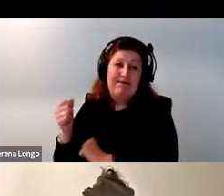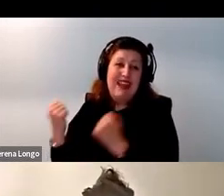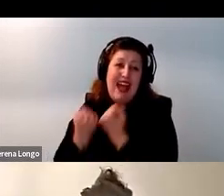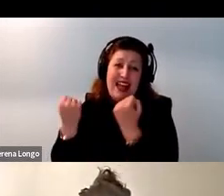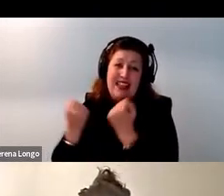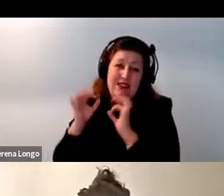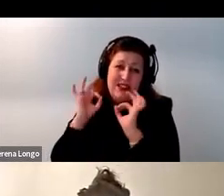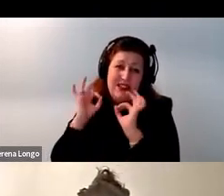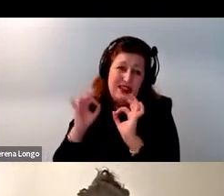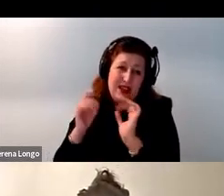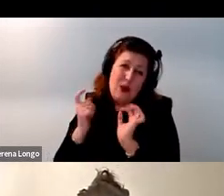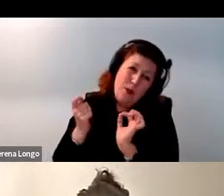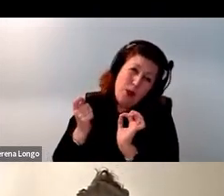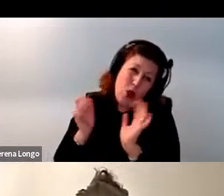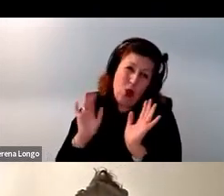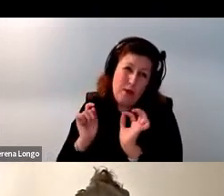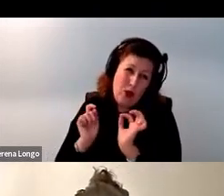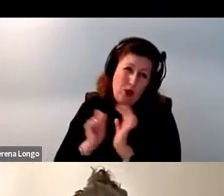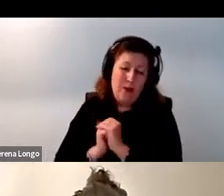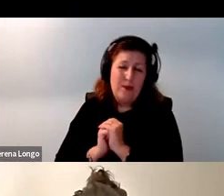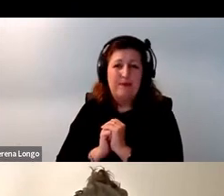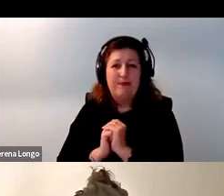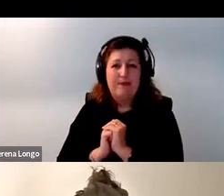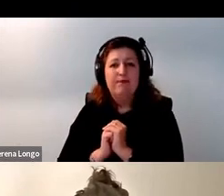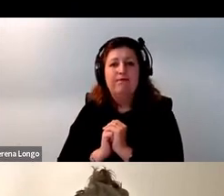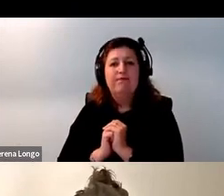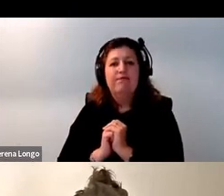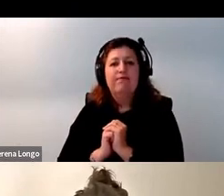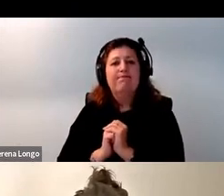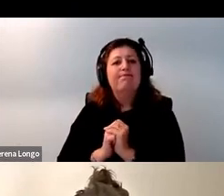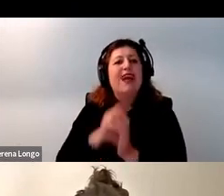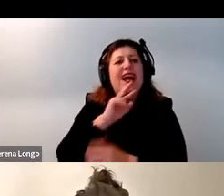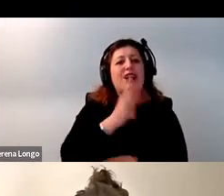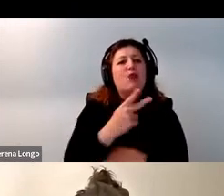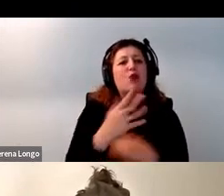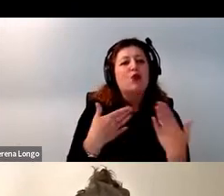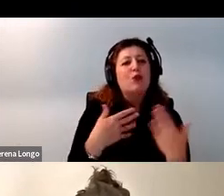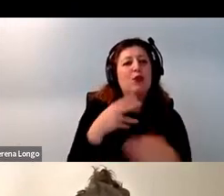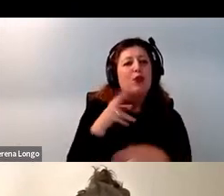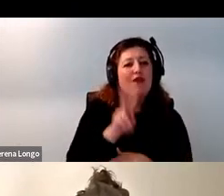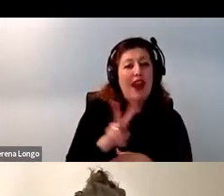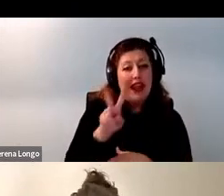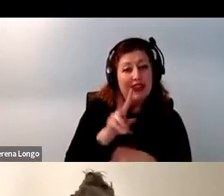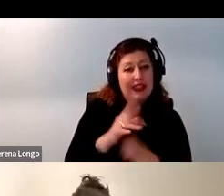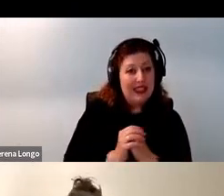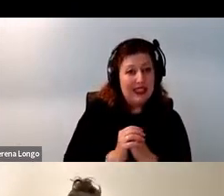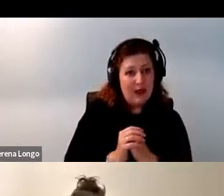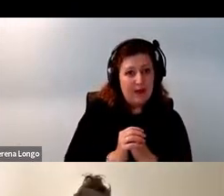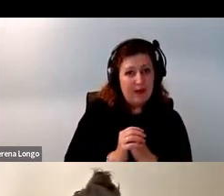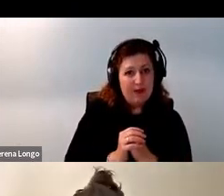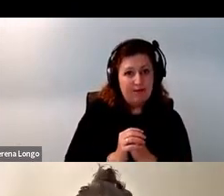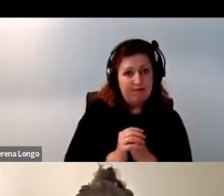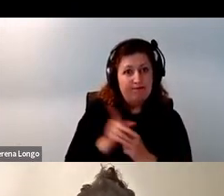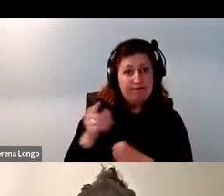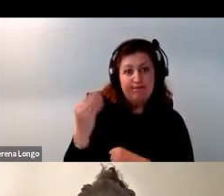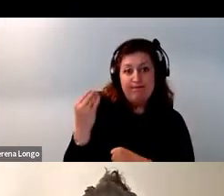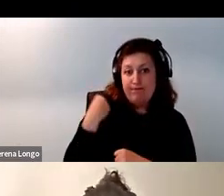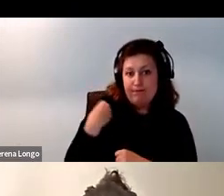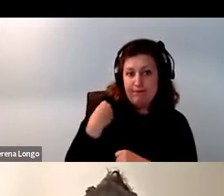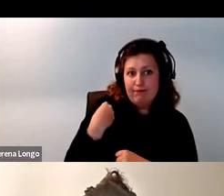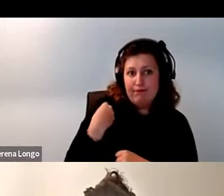Top, grazie mille Paola. Adesso rispondo velocissimamente a Valentina, che fa una domanda molto